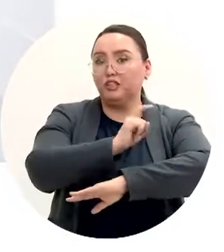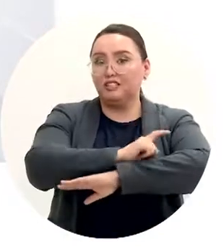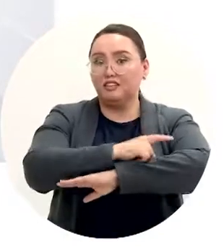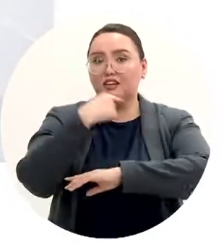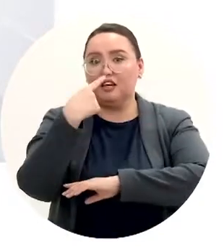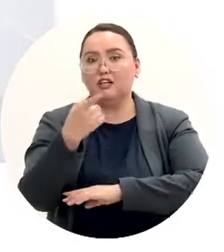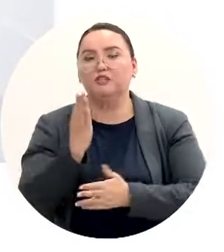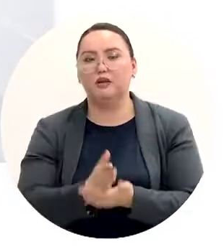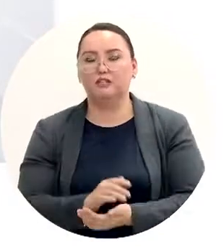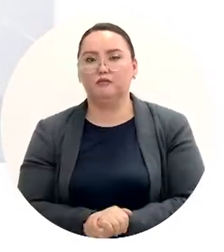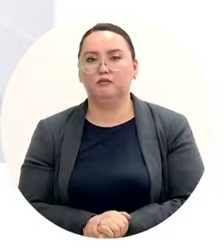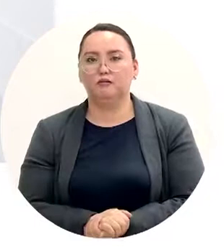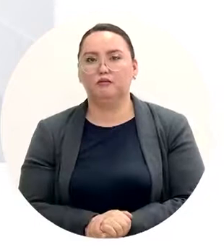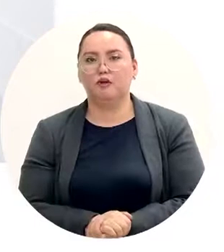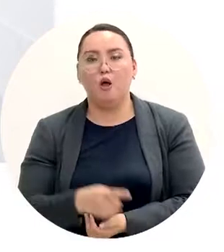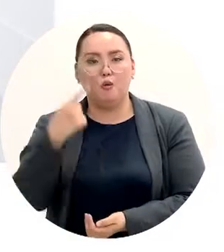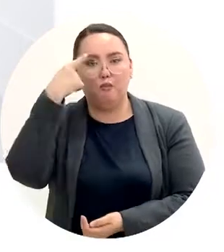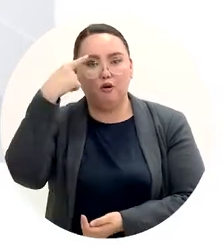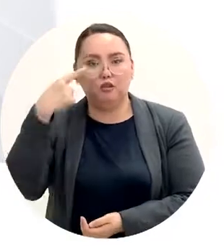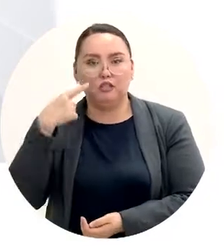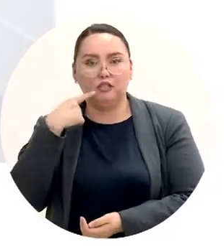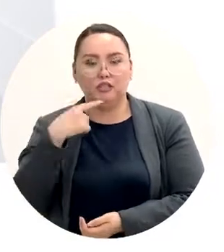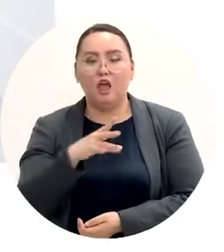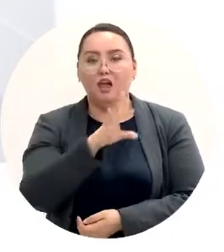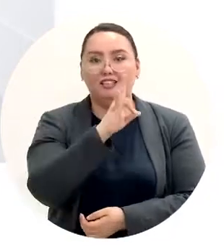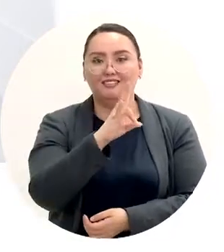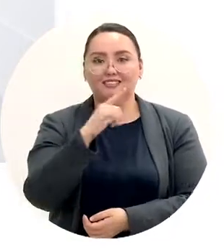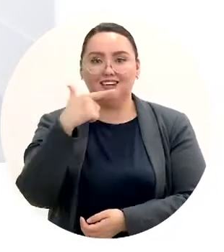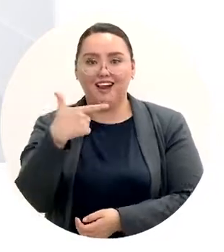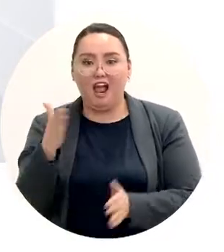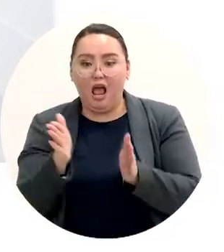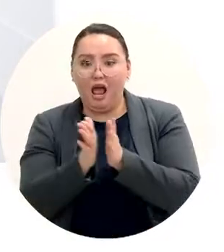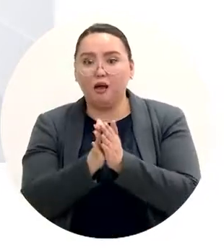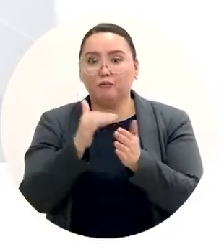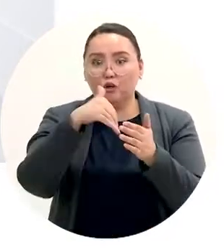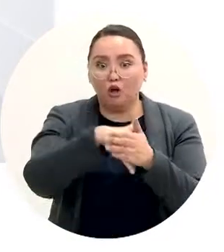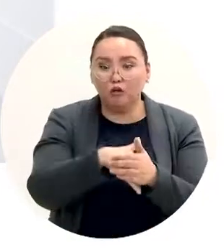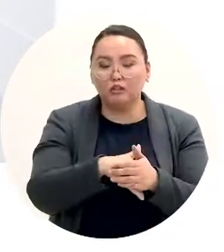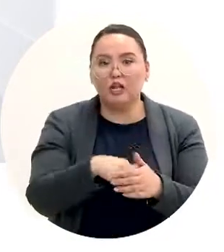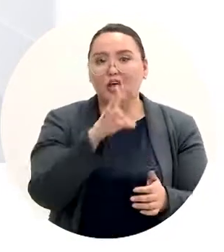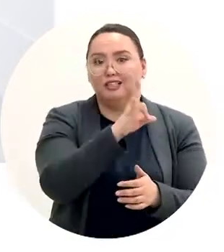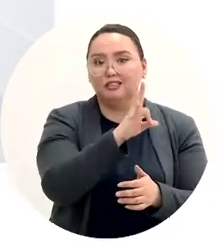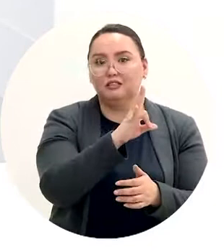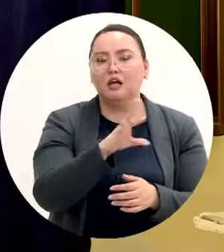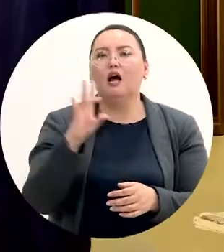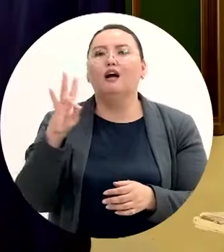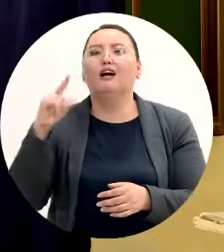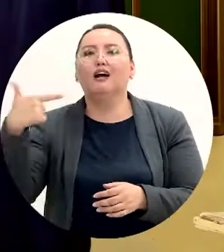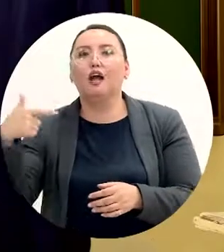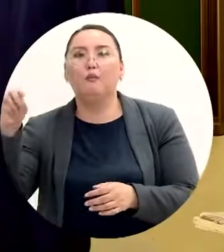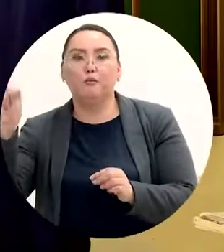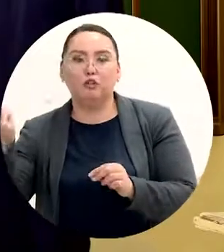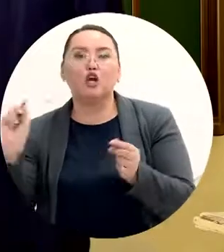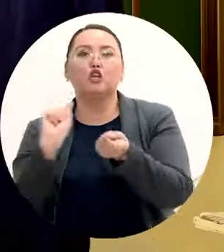Мөн за багш нь өмнөх хичээл дээр ярьжсэн. Монгол хэлэнд үгийн бүтцэд энэ гээ нийлц үүссэн